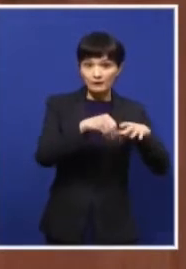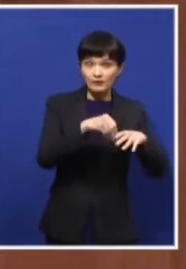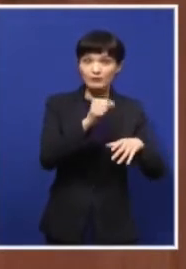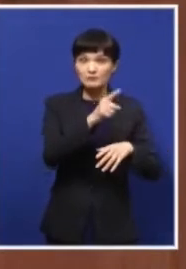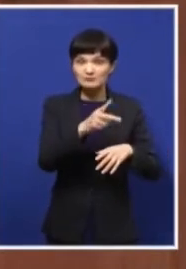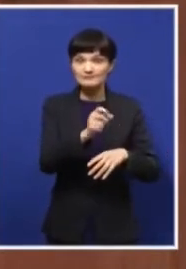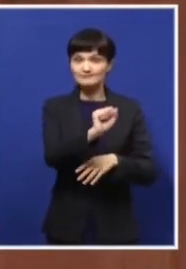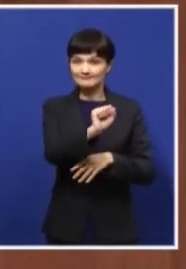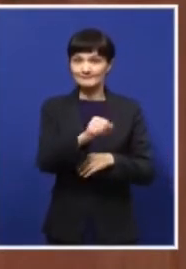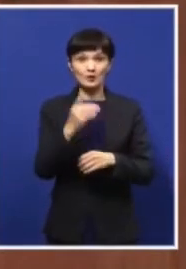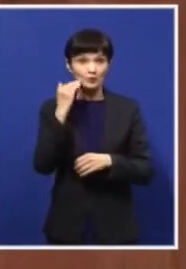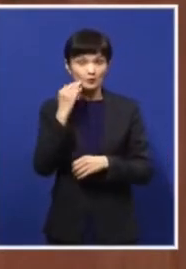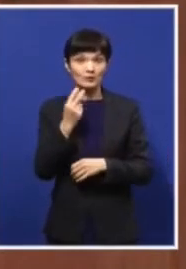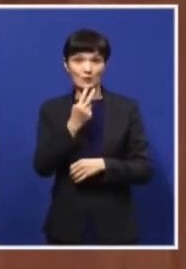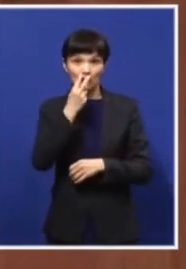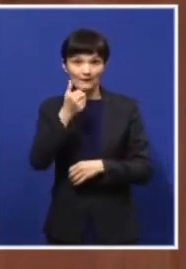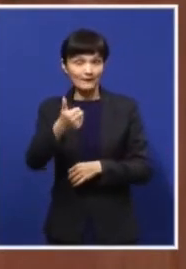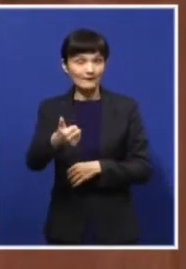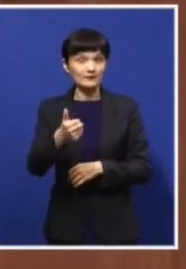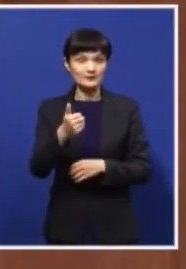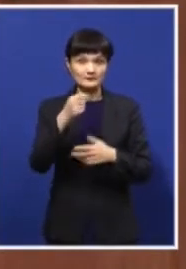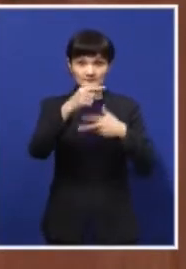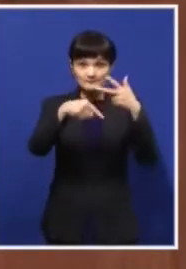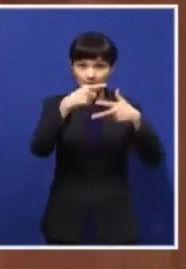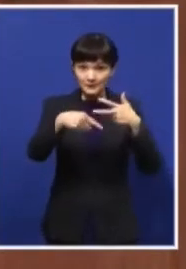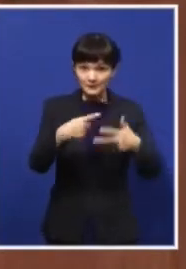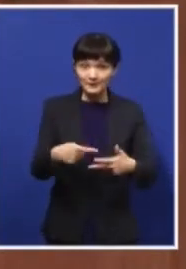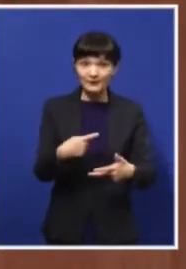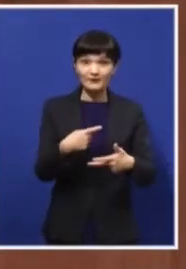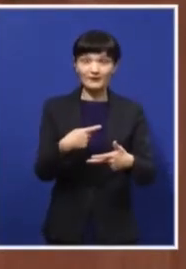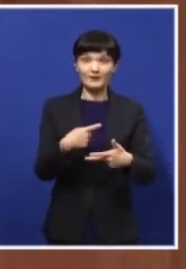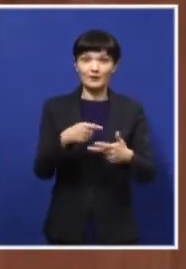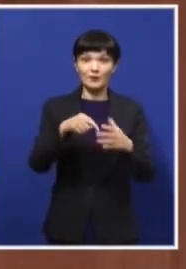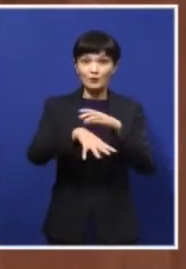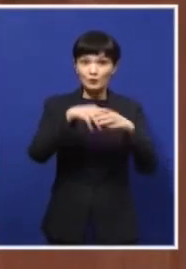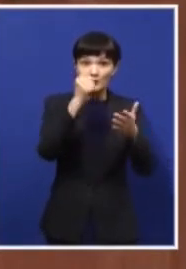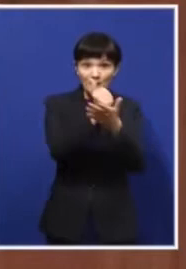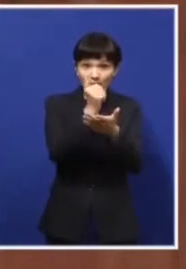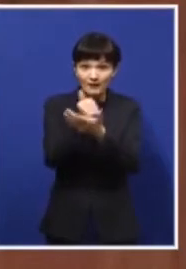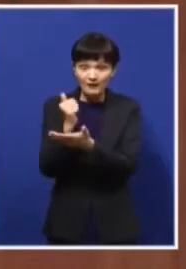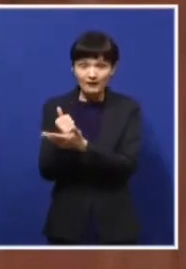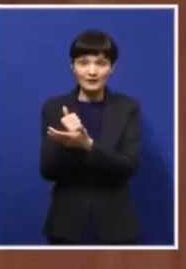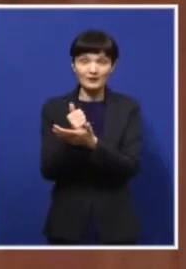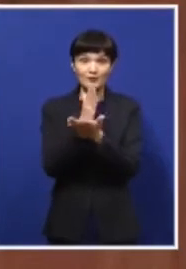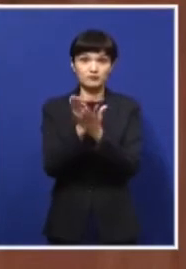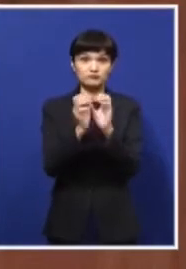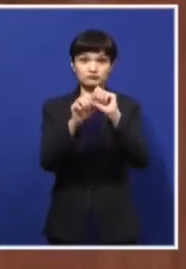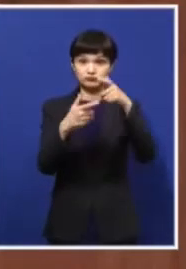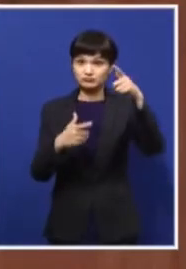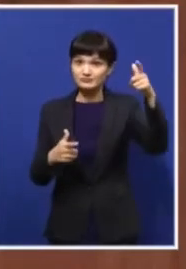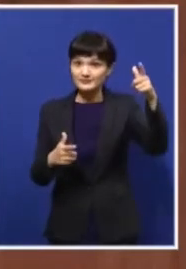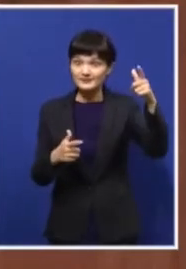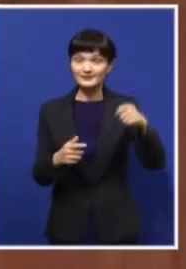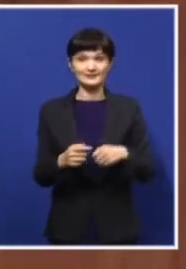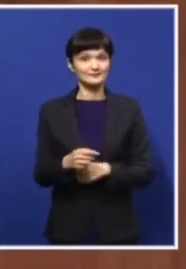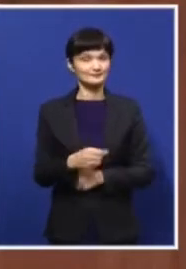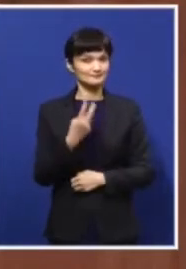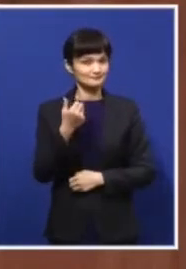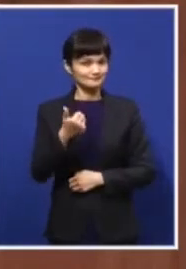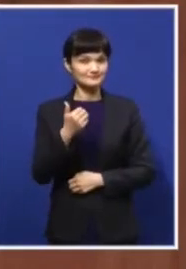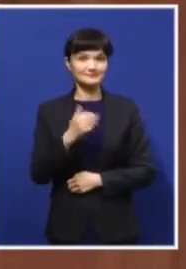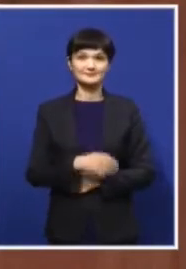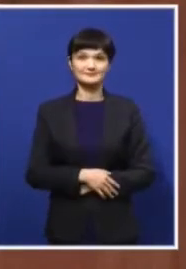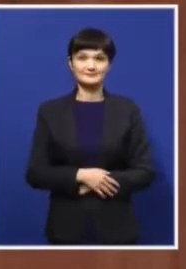果你运气很好，你每一周都可以抽到一种加码券，不会重复。你抽国旅券，后面就不会再有国旅券了。你运气好，